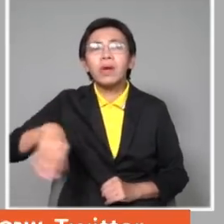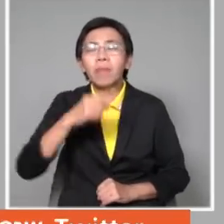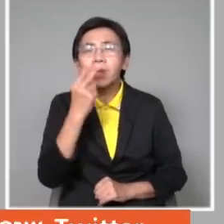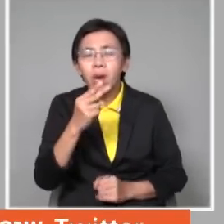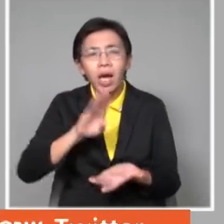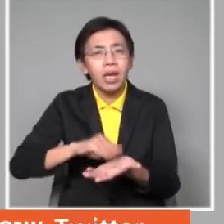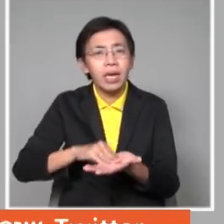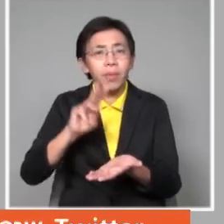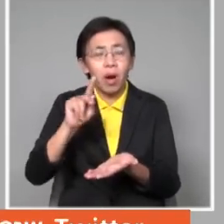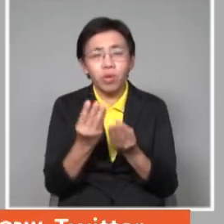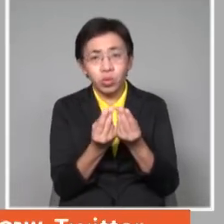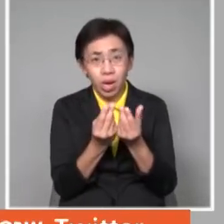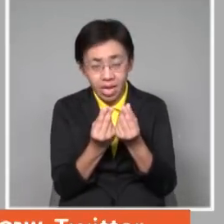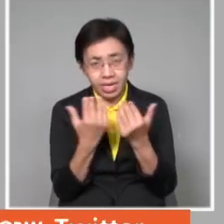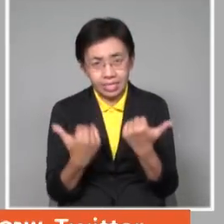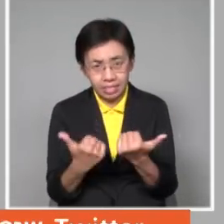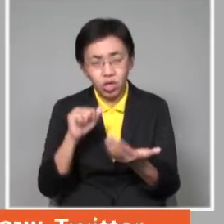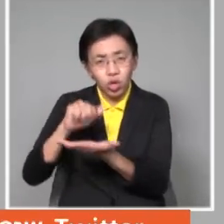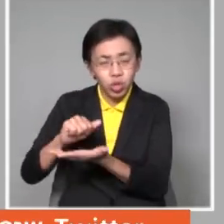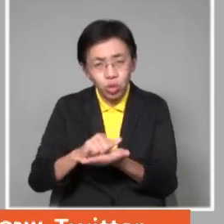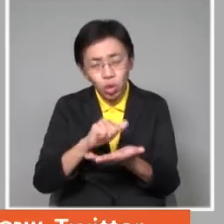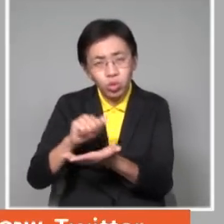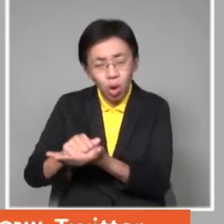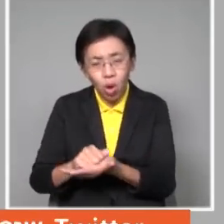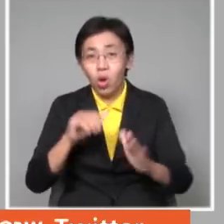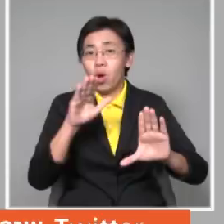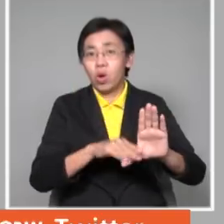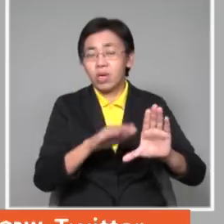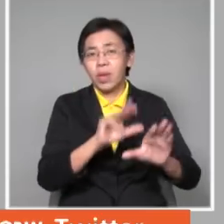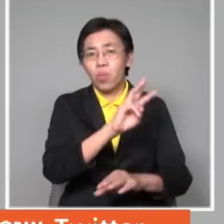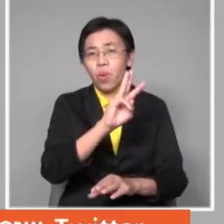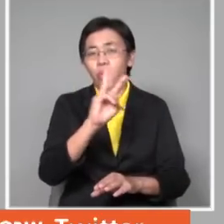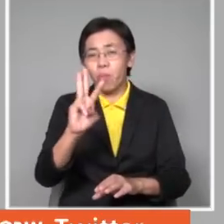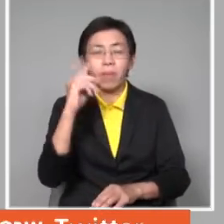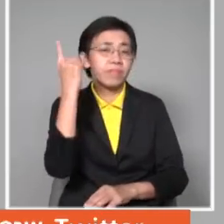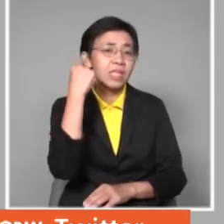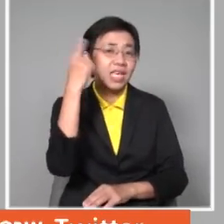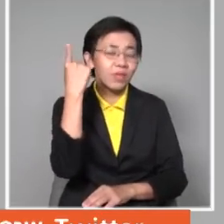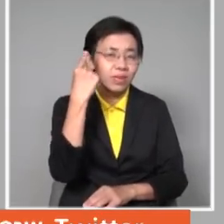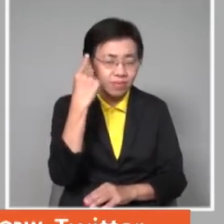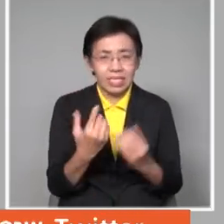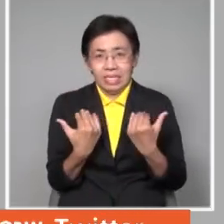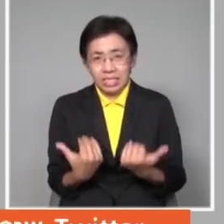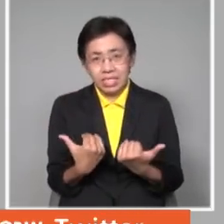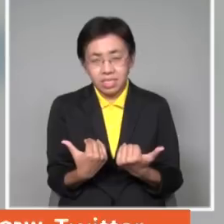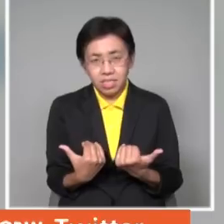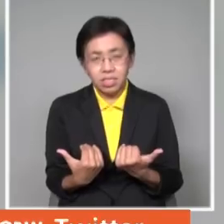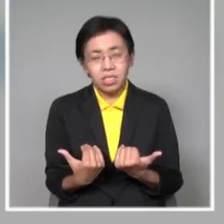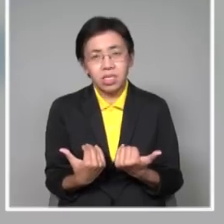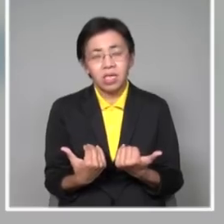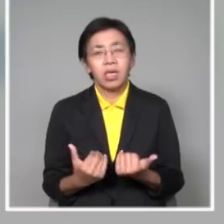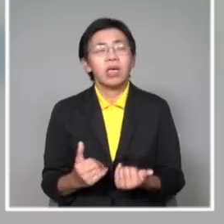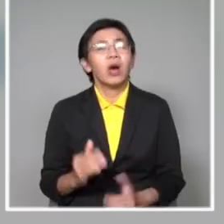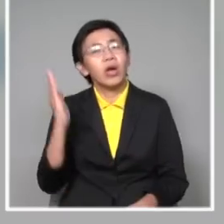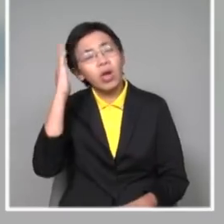ข้อมูลอัปเดตตัวเลขล่าสุดเลยนะคะตามการลงทะเบียนผ่านเว็บไซต์โครงการเราเที่ยวด้วยกันตอนนี้มีจำนวนสิทธิ์